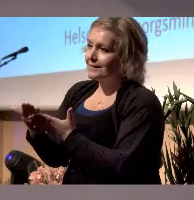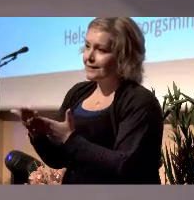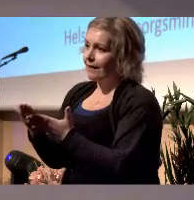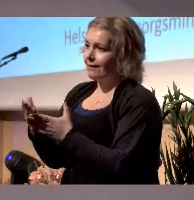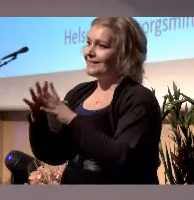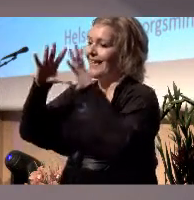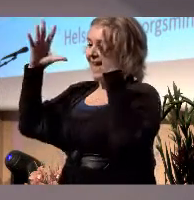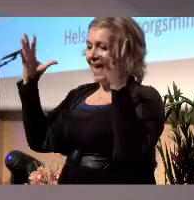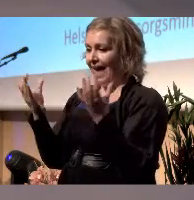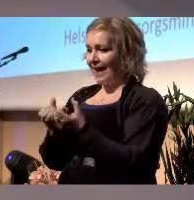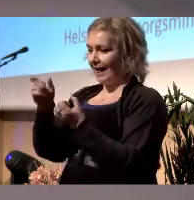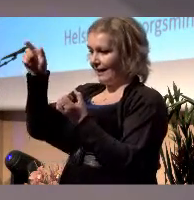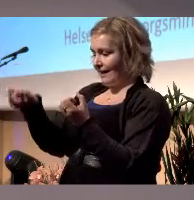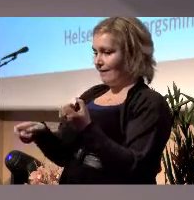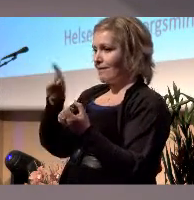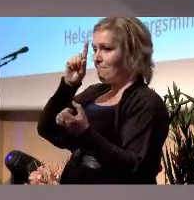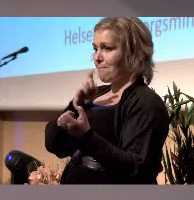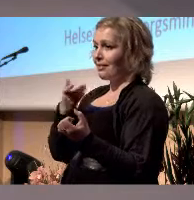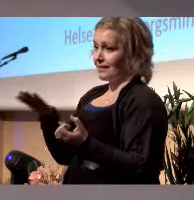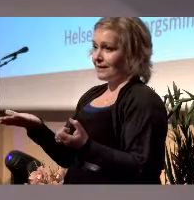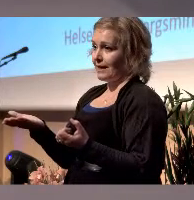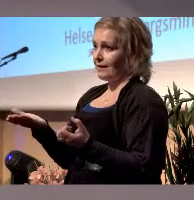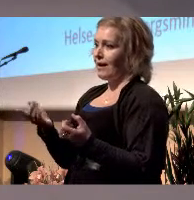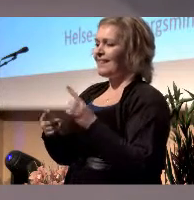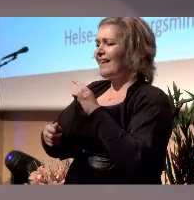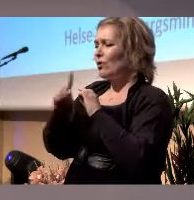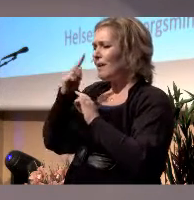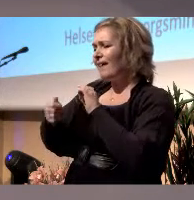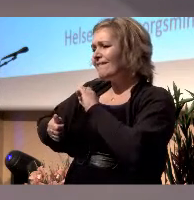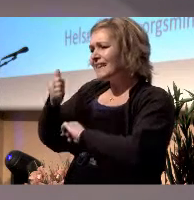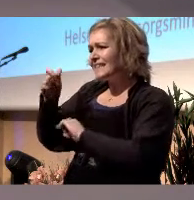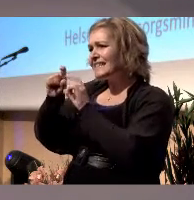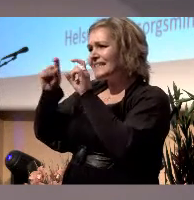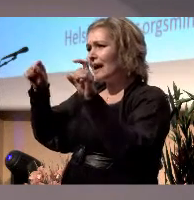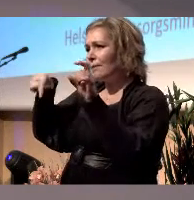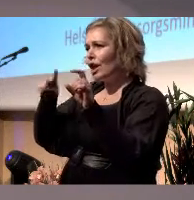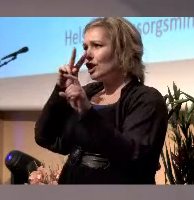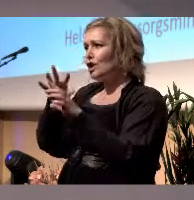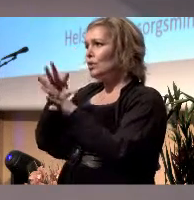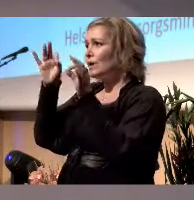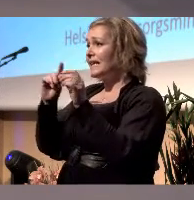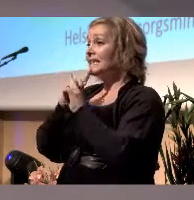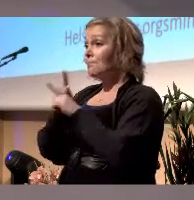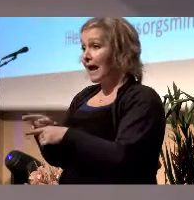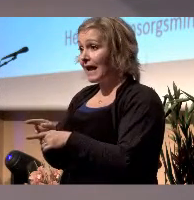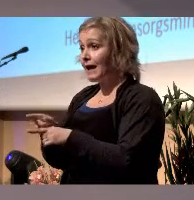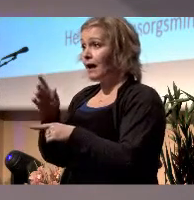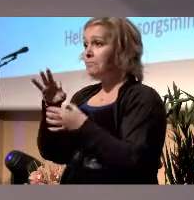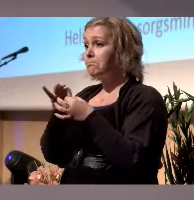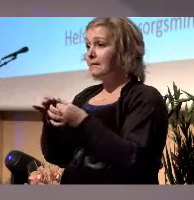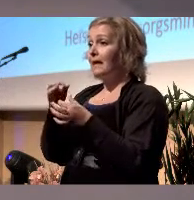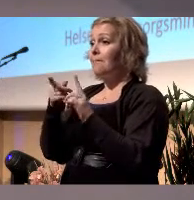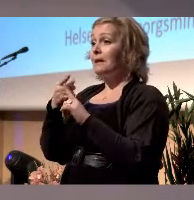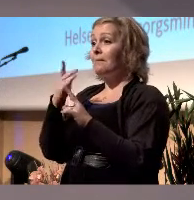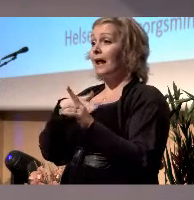til helhetlige mennesker. Det viktigste temaet i den nye stortingsmeldingen om primærhelsetjenesten vil nettopp